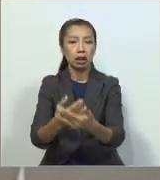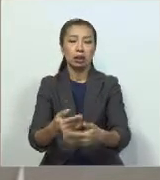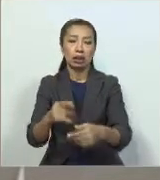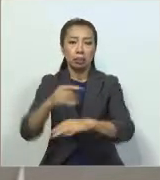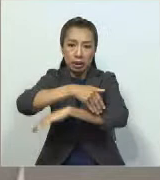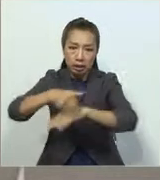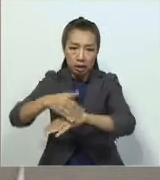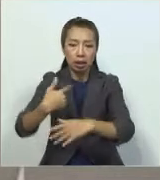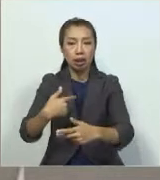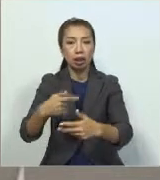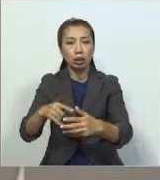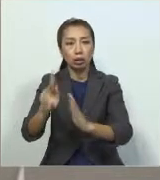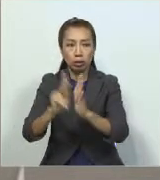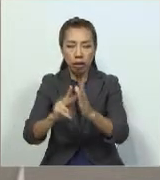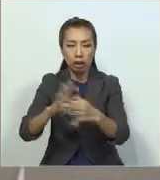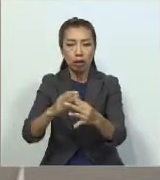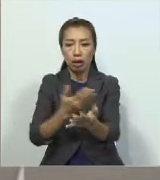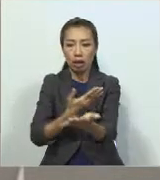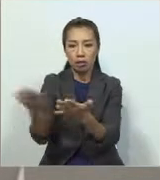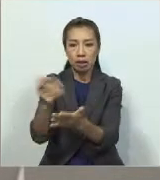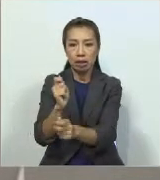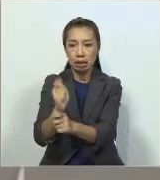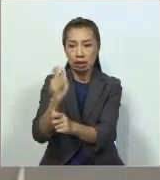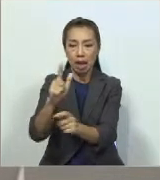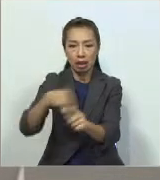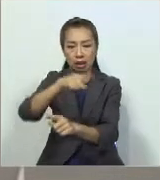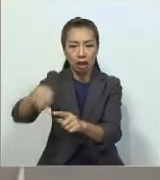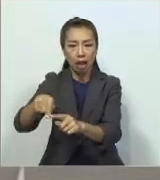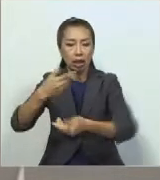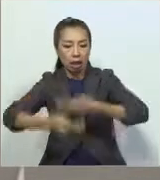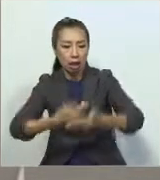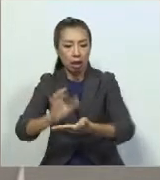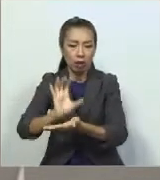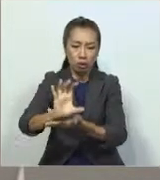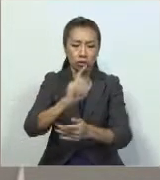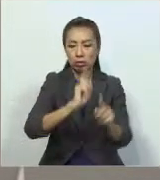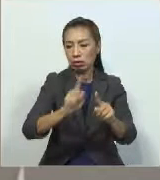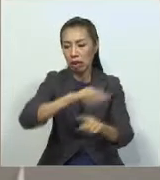างกฎหมายเยอะแยะไปหมดเกี่ยวกับเรื่องการค้าการลงทุนเกี่ยวกับทั้งหมดทุกอย่าง